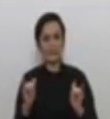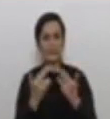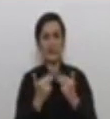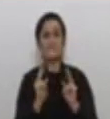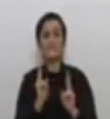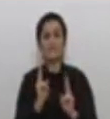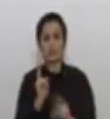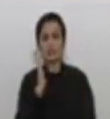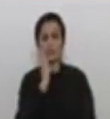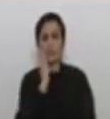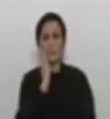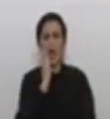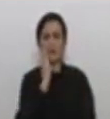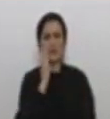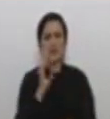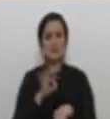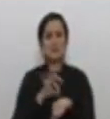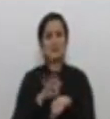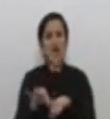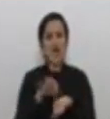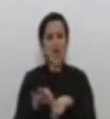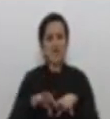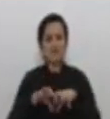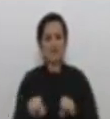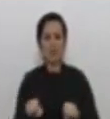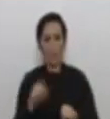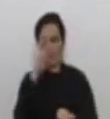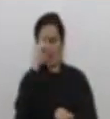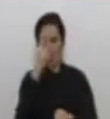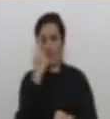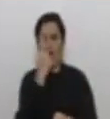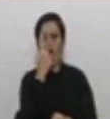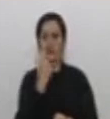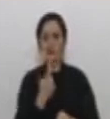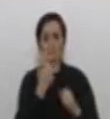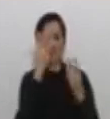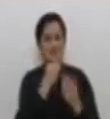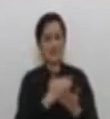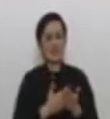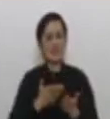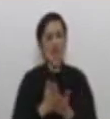ვისთვისაც მართლა ძალადობით ხელისუფლებაში მოსვლა არ არის ერთადერთი დღის წესრიგი და ერთადერთი ამოცანა.